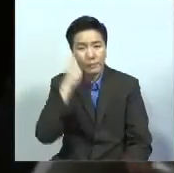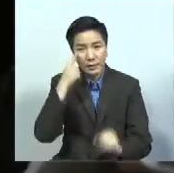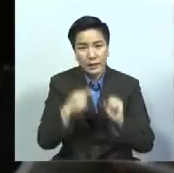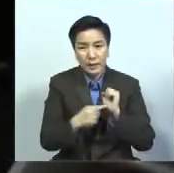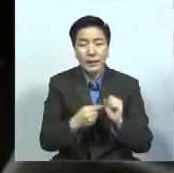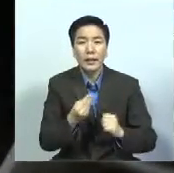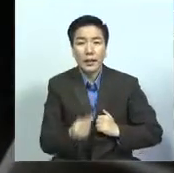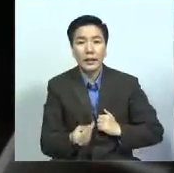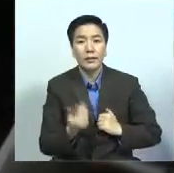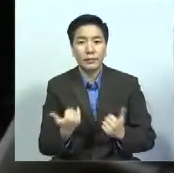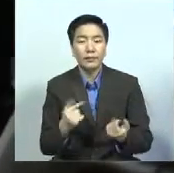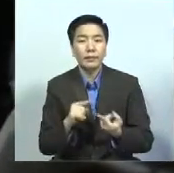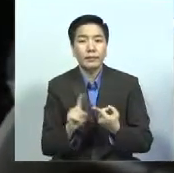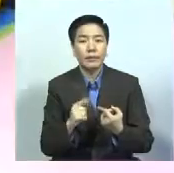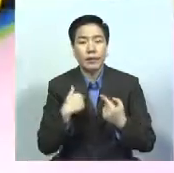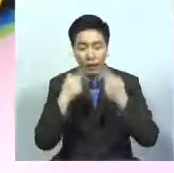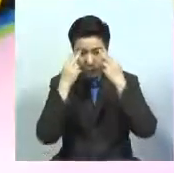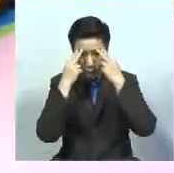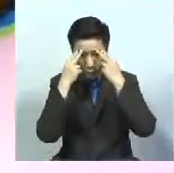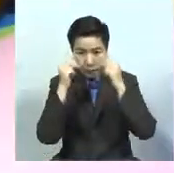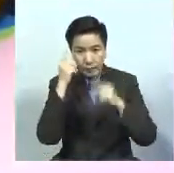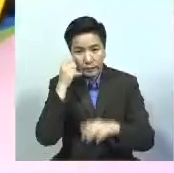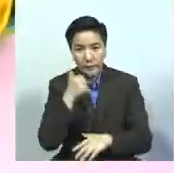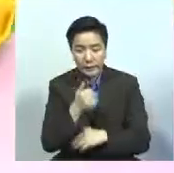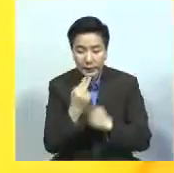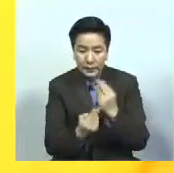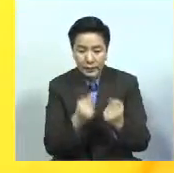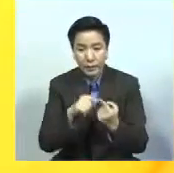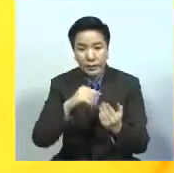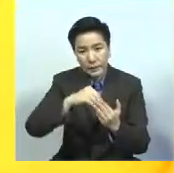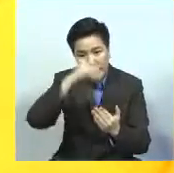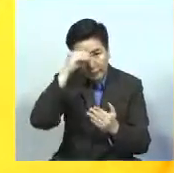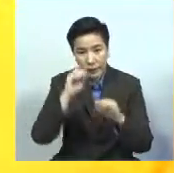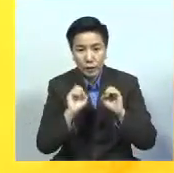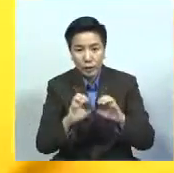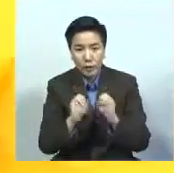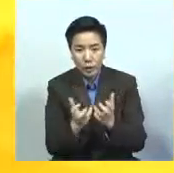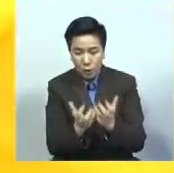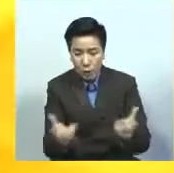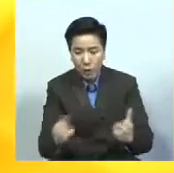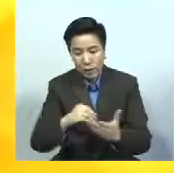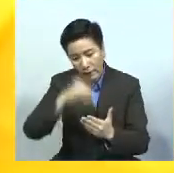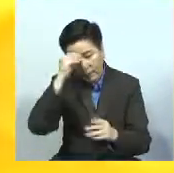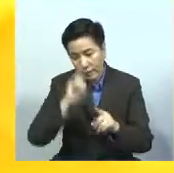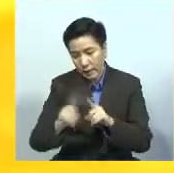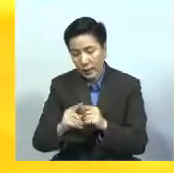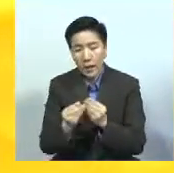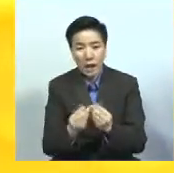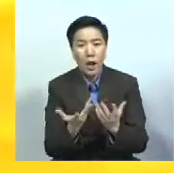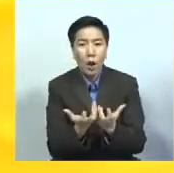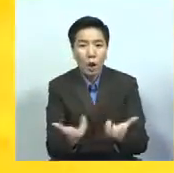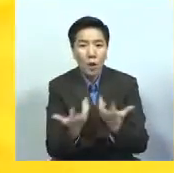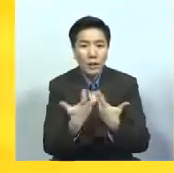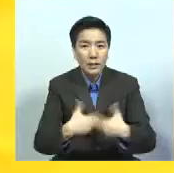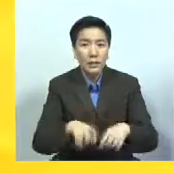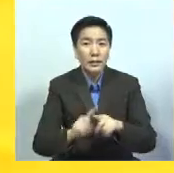วนะครับนอกจากนี้นะครับท่านนายกรัฐมนตรียังได้ไปเยี่ยมชมการเรียนการสอนและก็มอบอุปกรณ์สื่อการเรียนการสอนสิ่งของเ